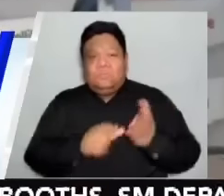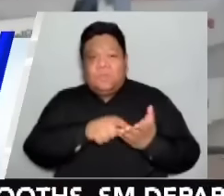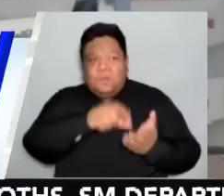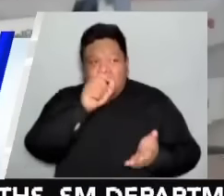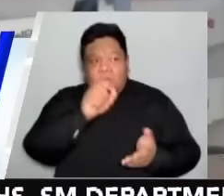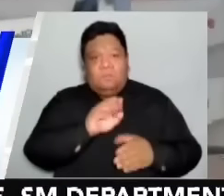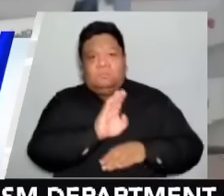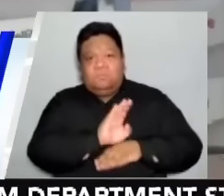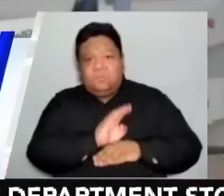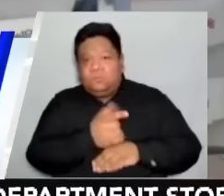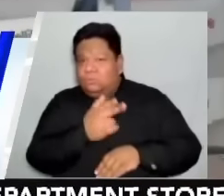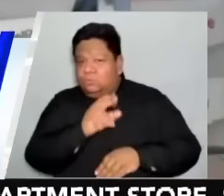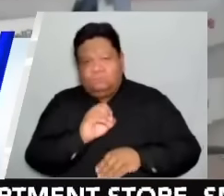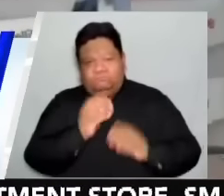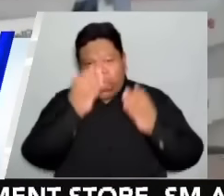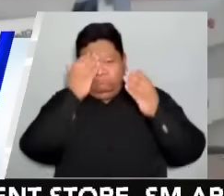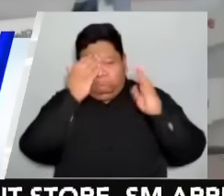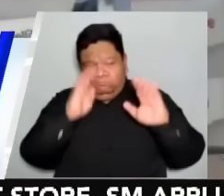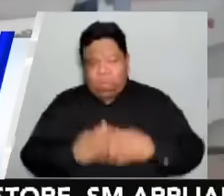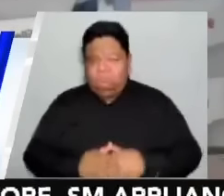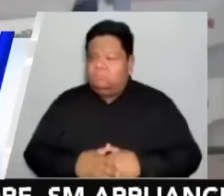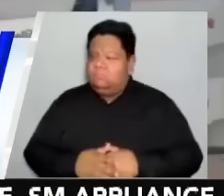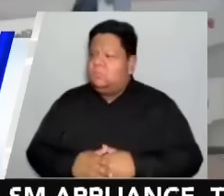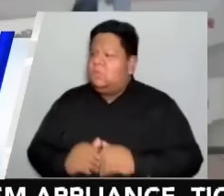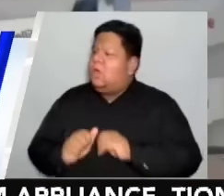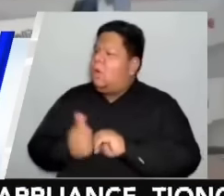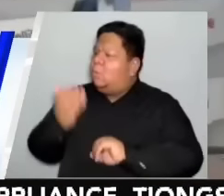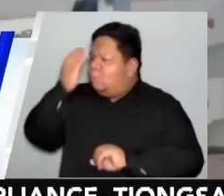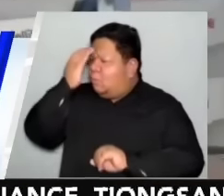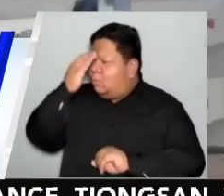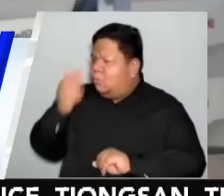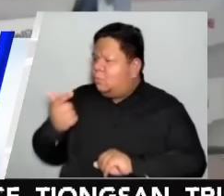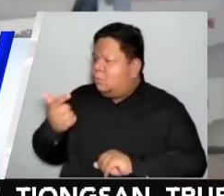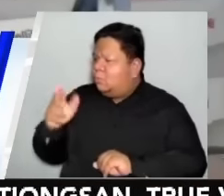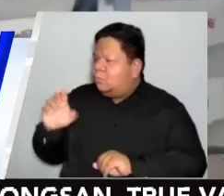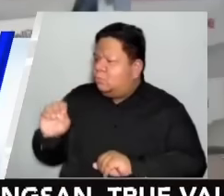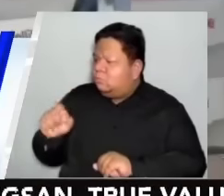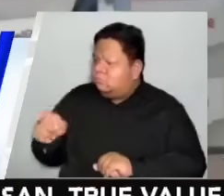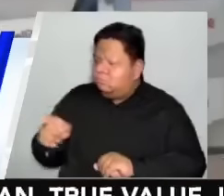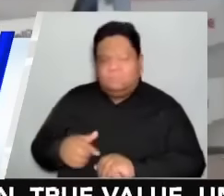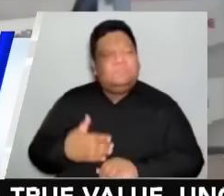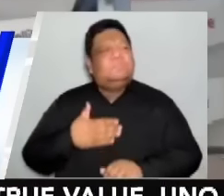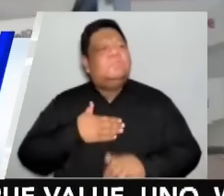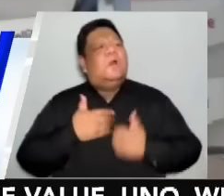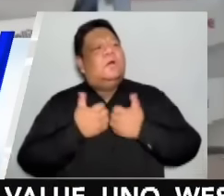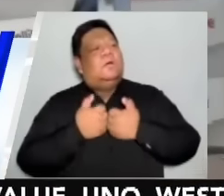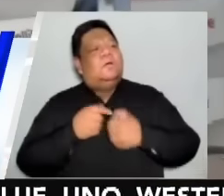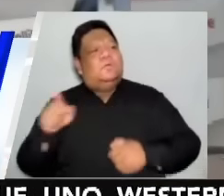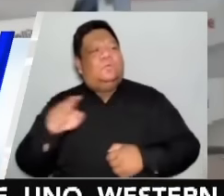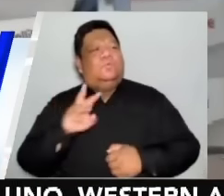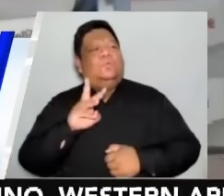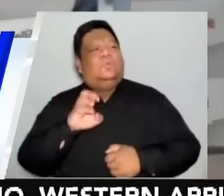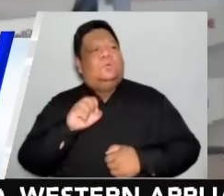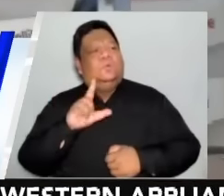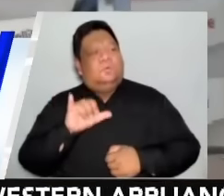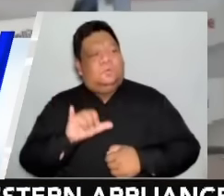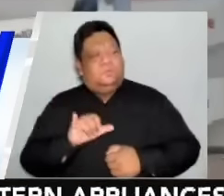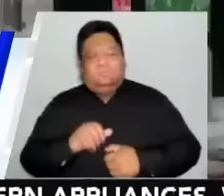goo boyfriend ko po si Wesley go therefore Malapit ka kay Alice go